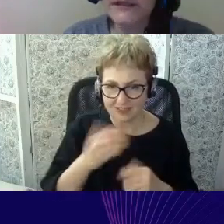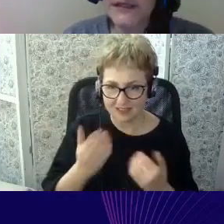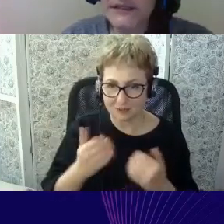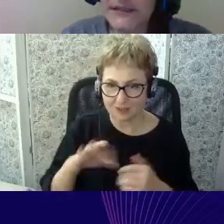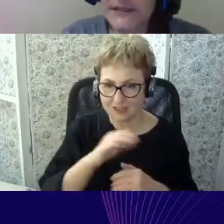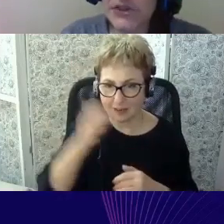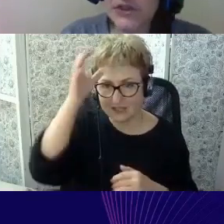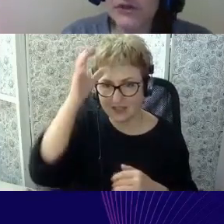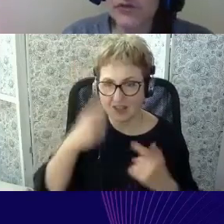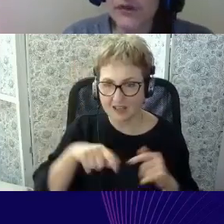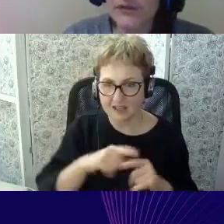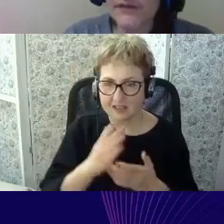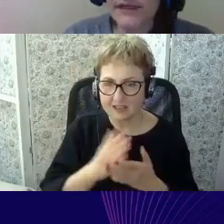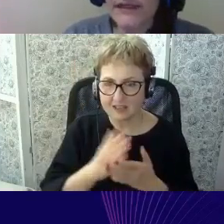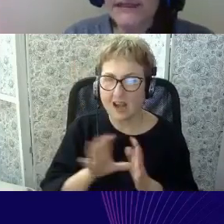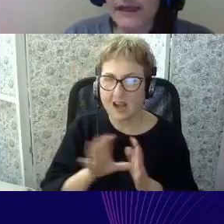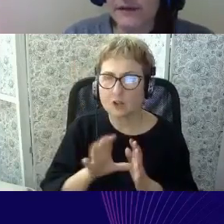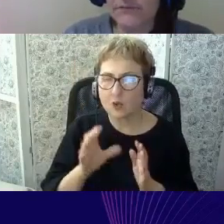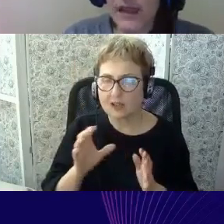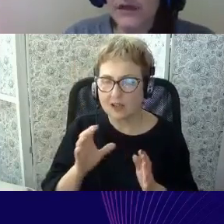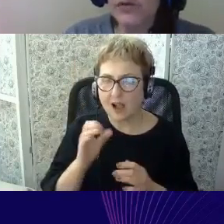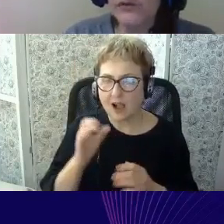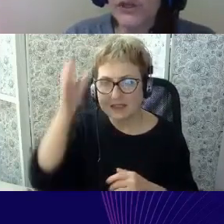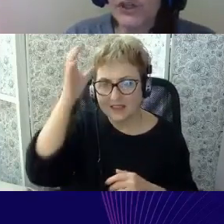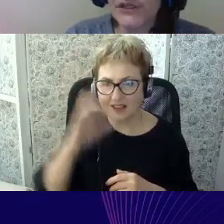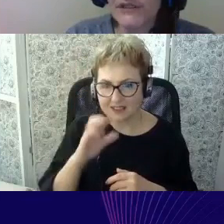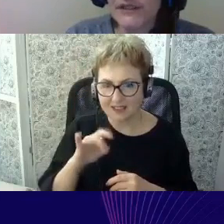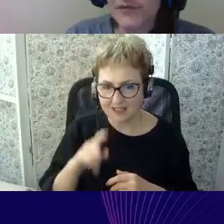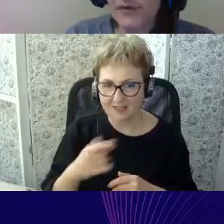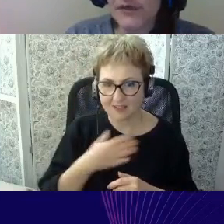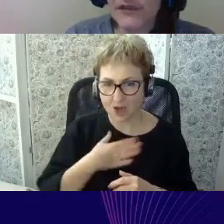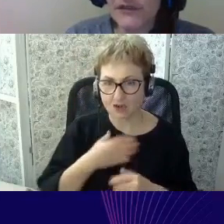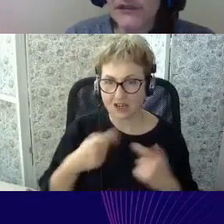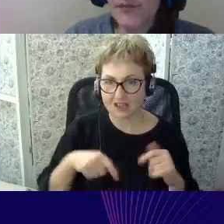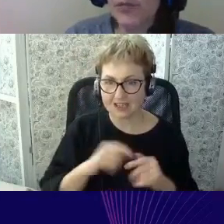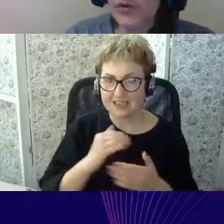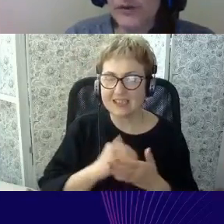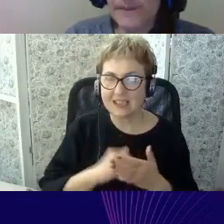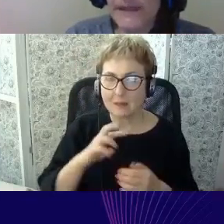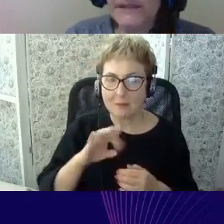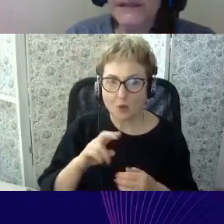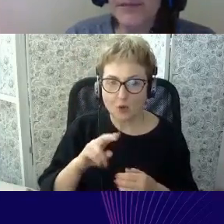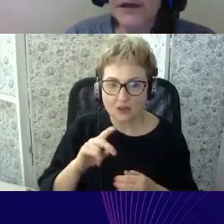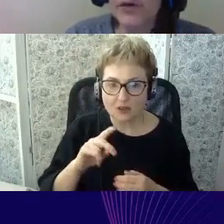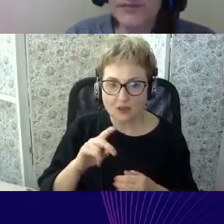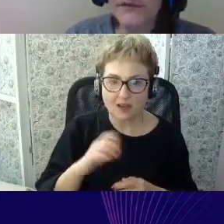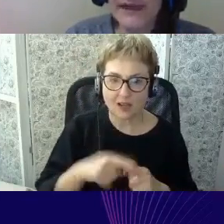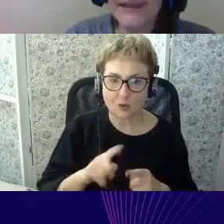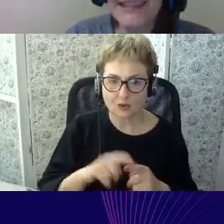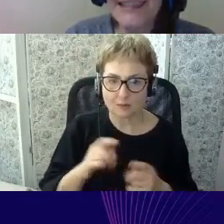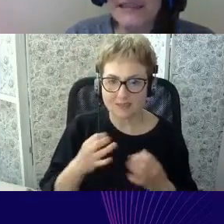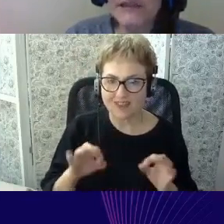профессиональные организации содержат электронные образовательные среды. Ну, в нашей организации, например, это система Moodle. Система,